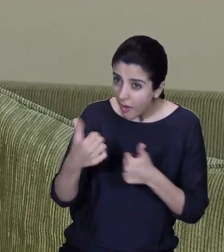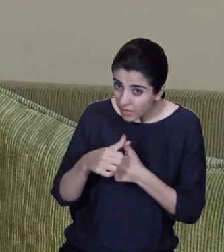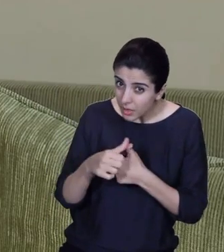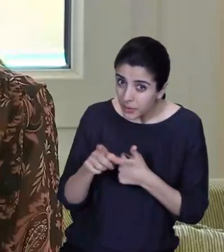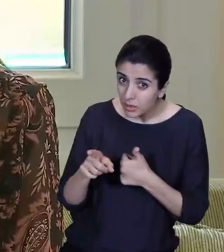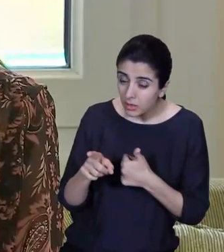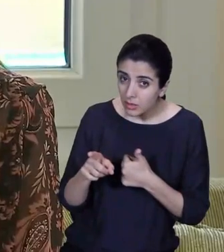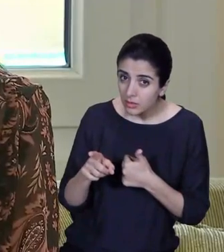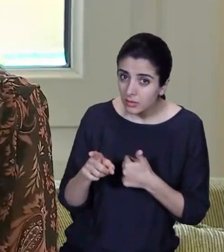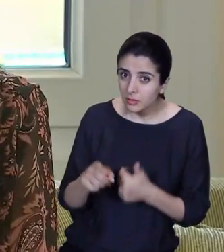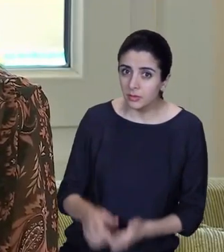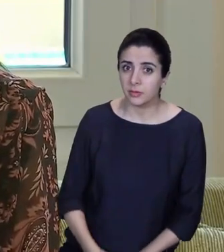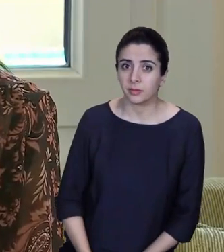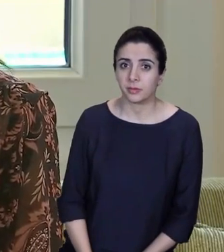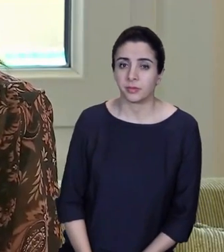Evlendin mi?